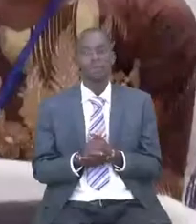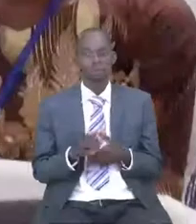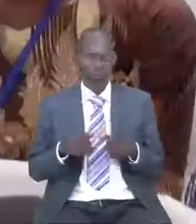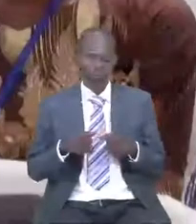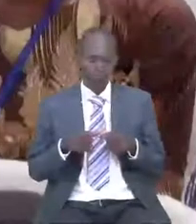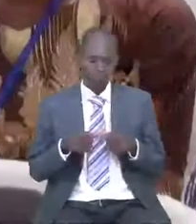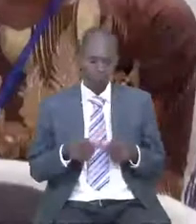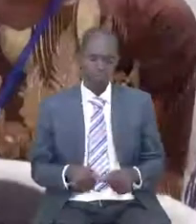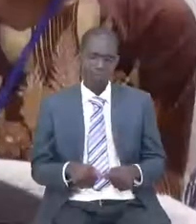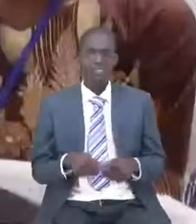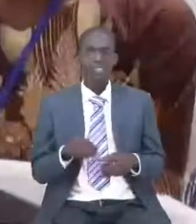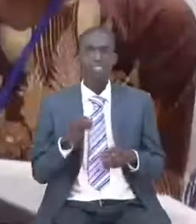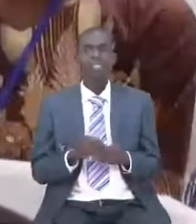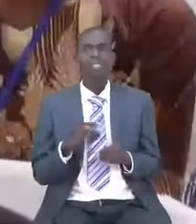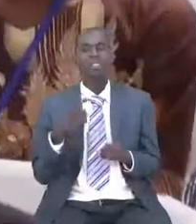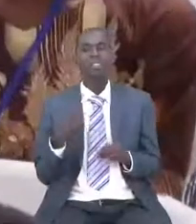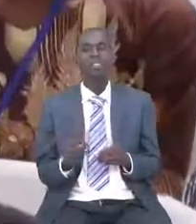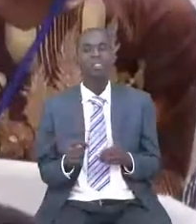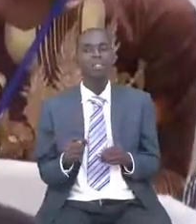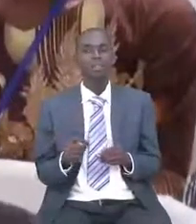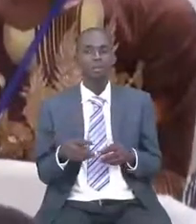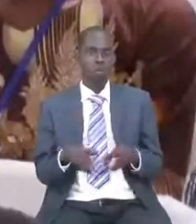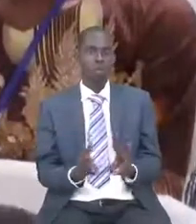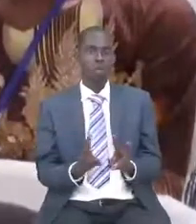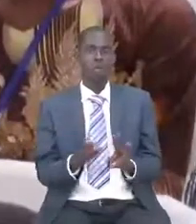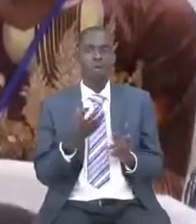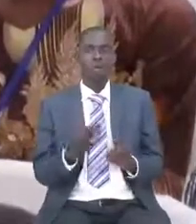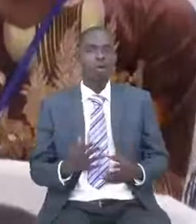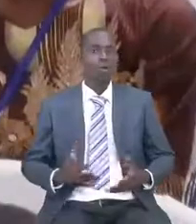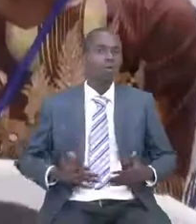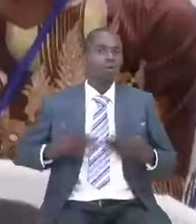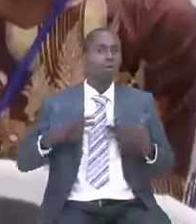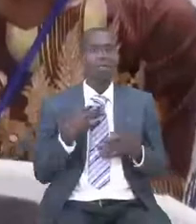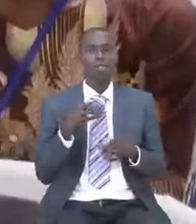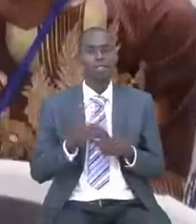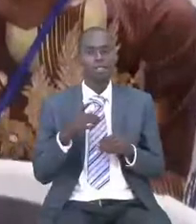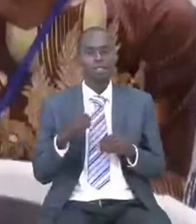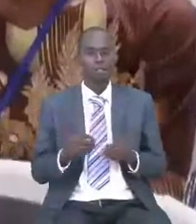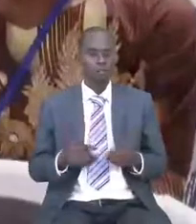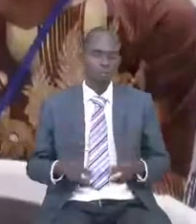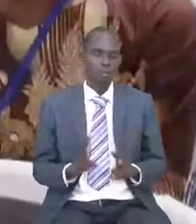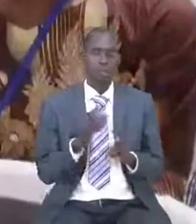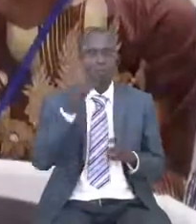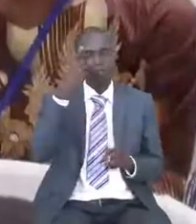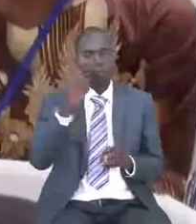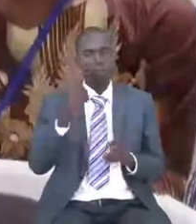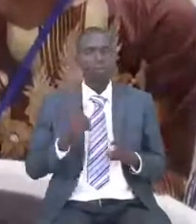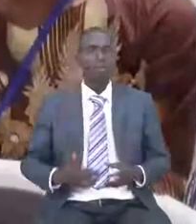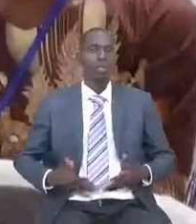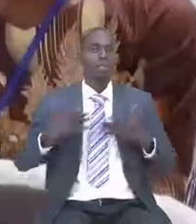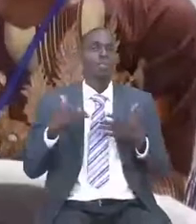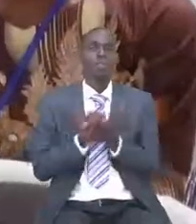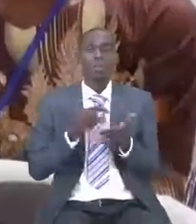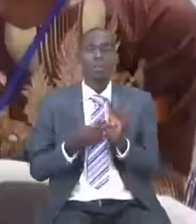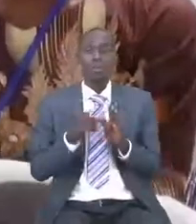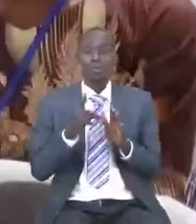lire. Troisième élément, rester sur le chemin de la vie. Et dans le chemin